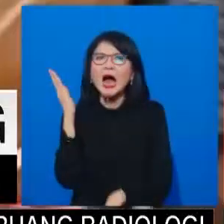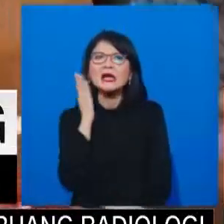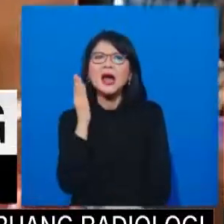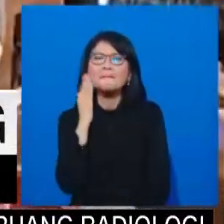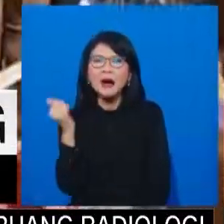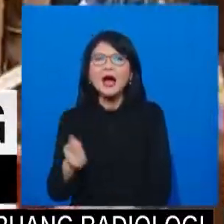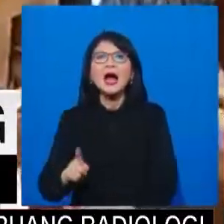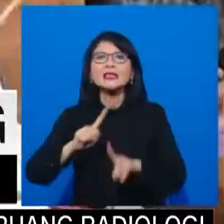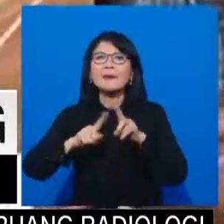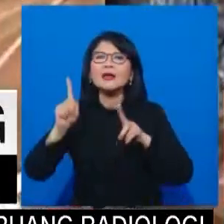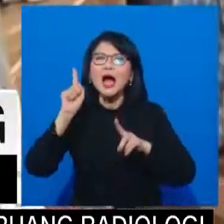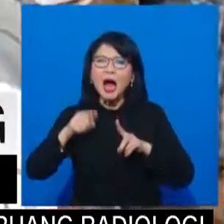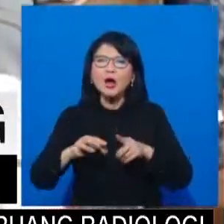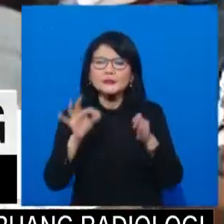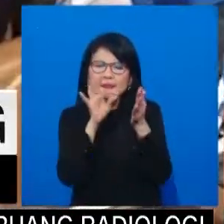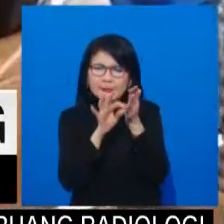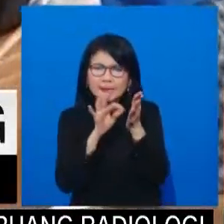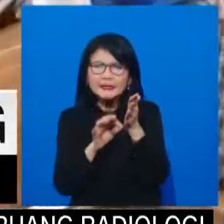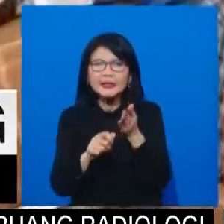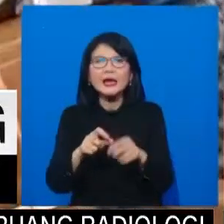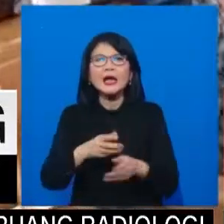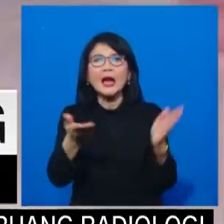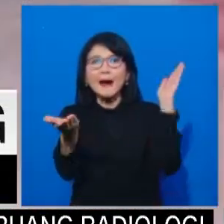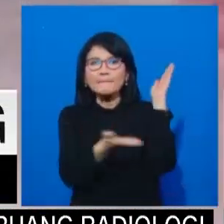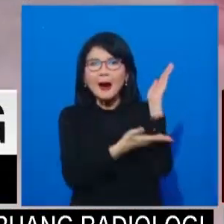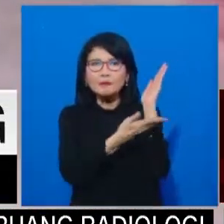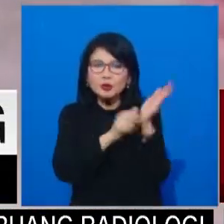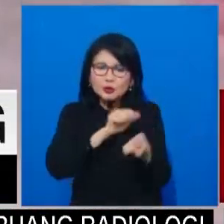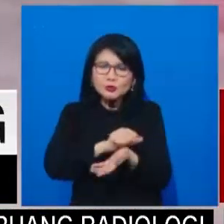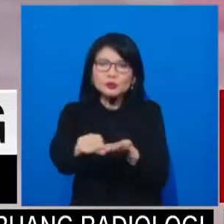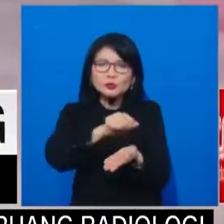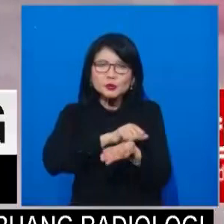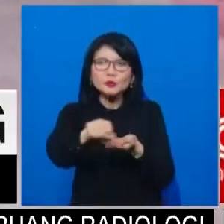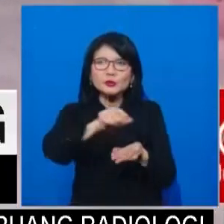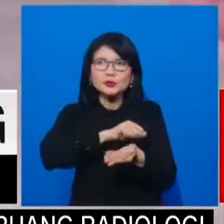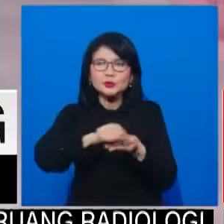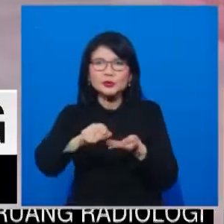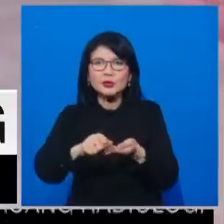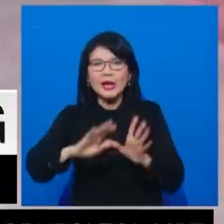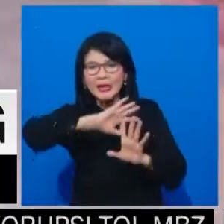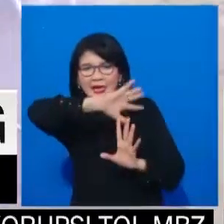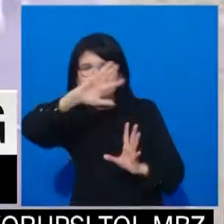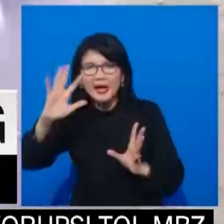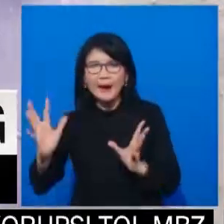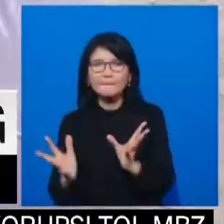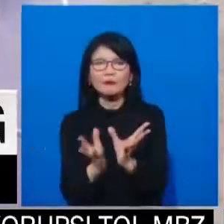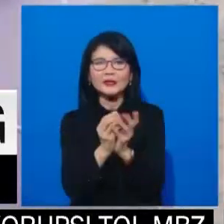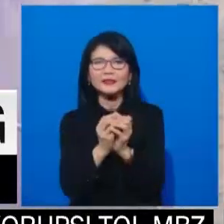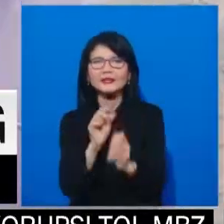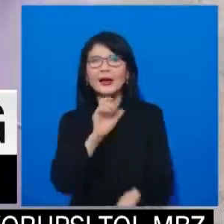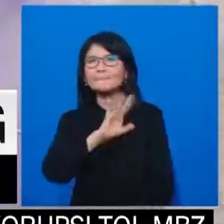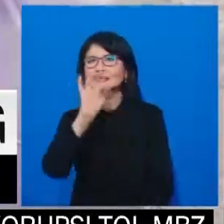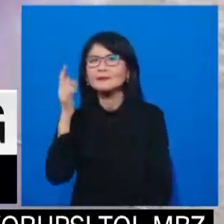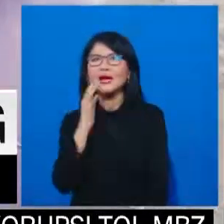butuh ketelatenan. Dimulai dengan menyerut bambu, membuat kerangka, hingga memasang sampul plastik dengan warna dan motif yang